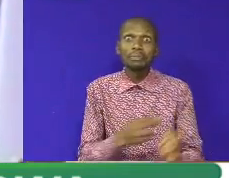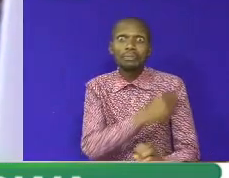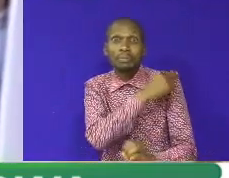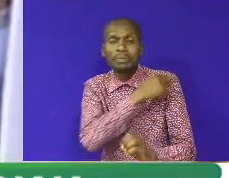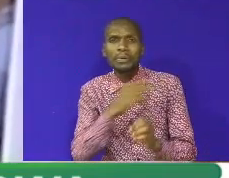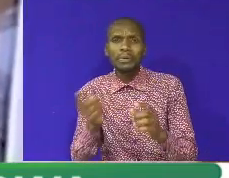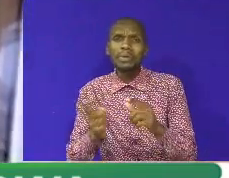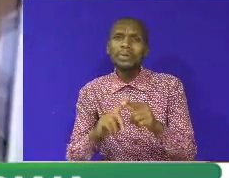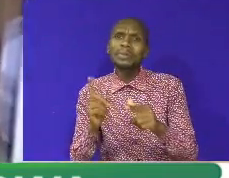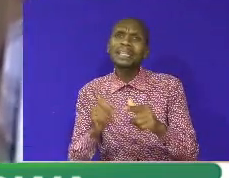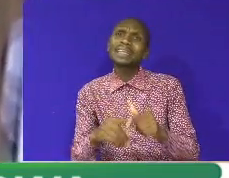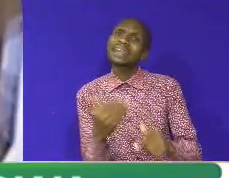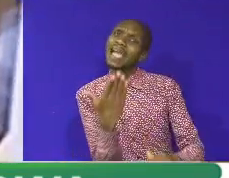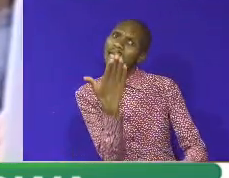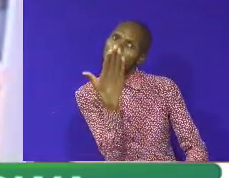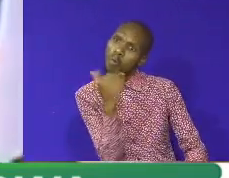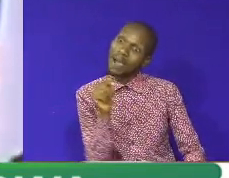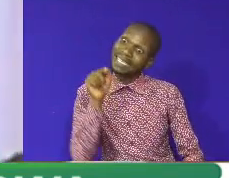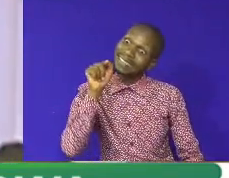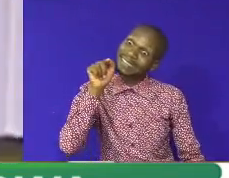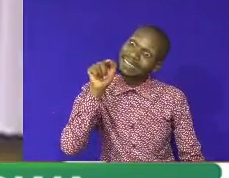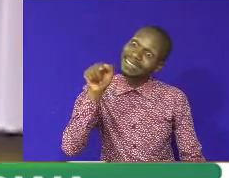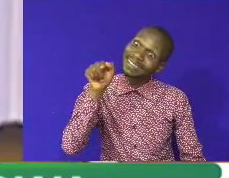I want to plead na inwe